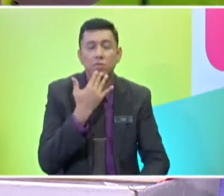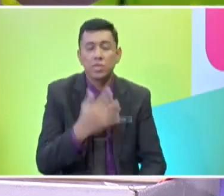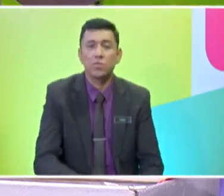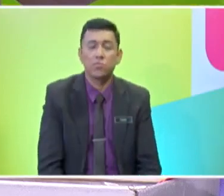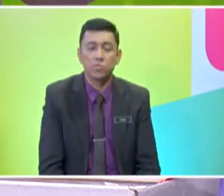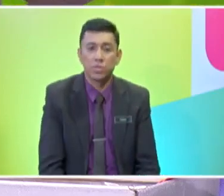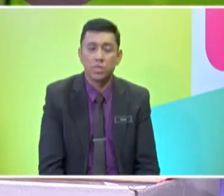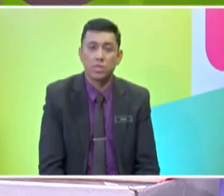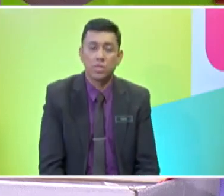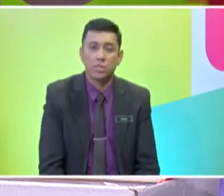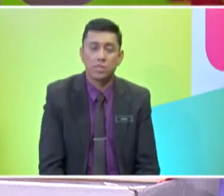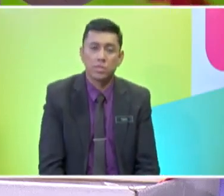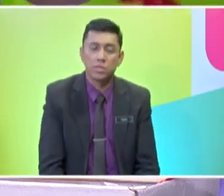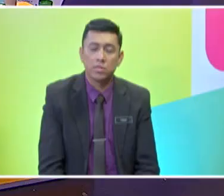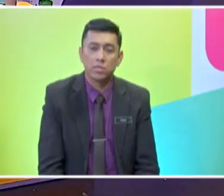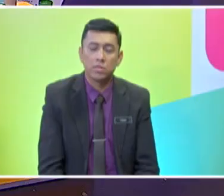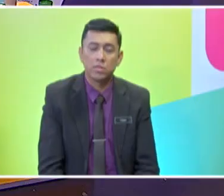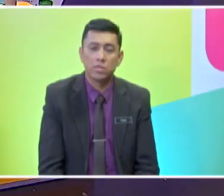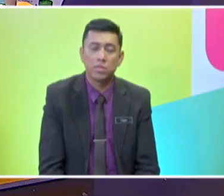Cikgu kemudian